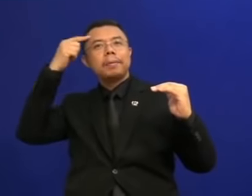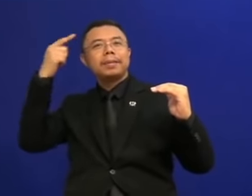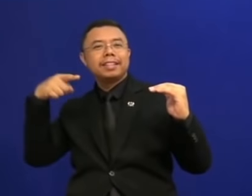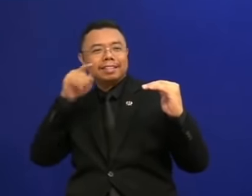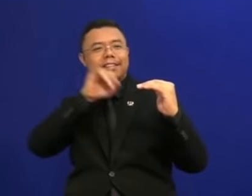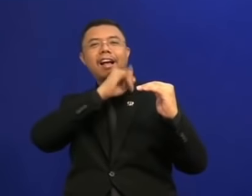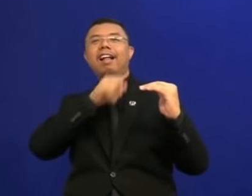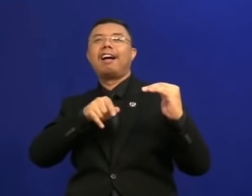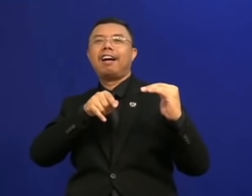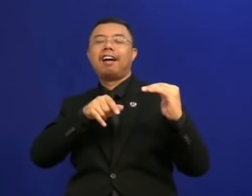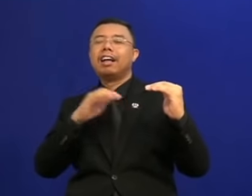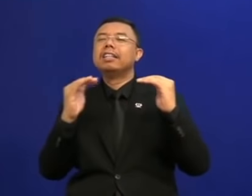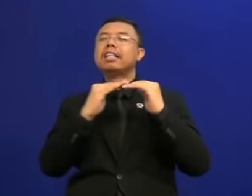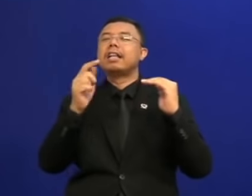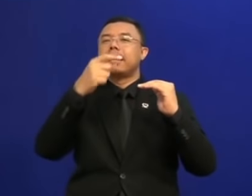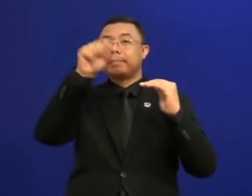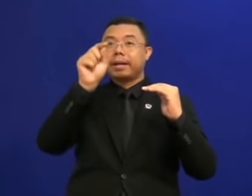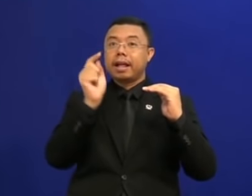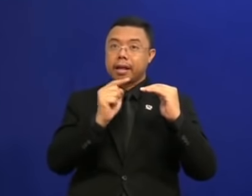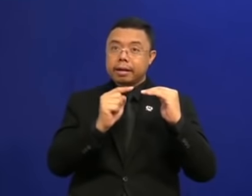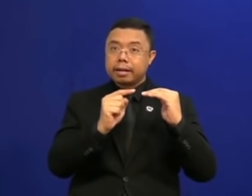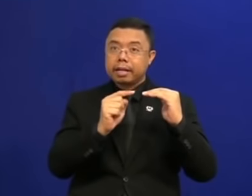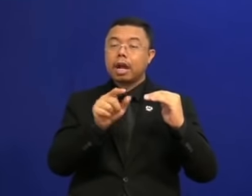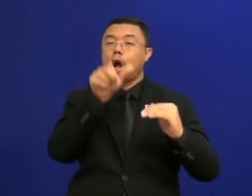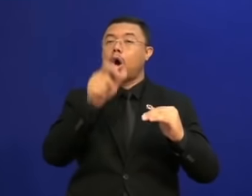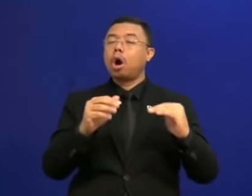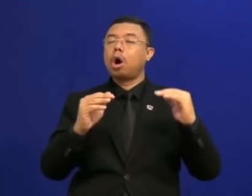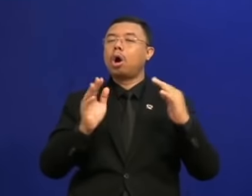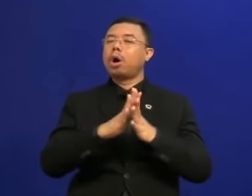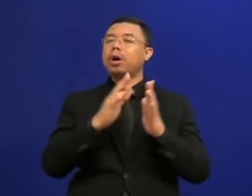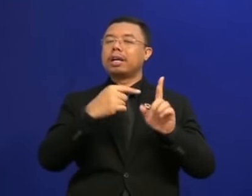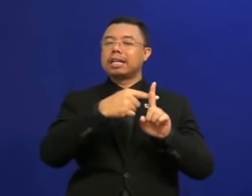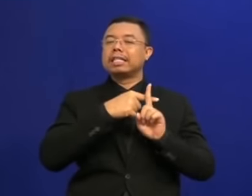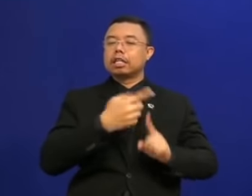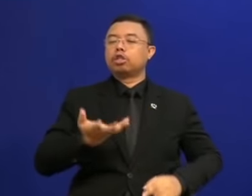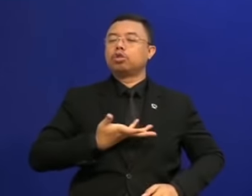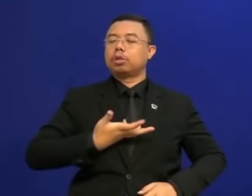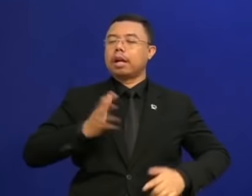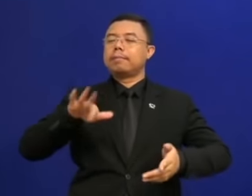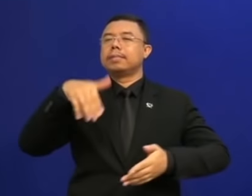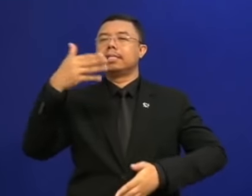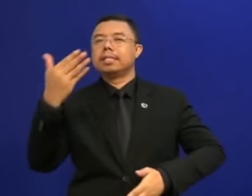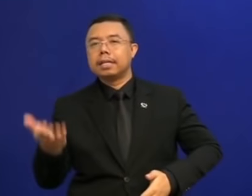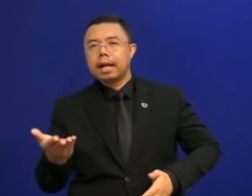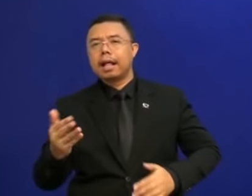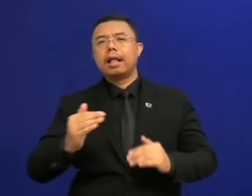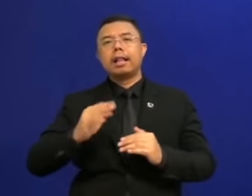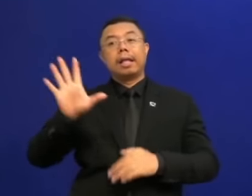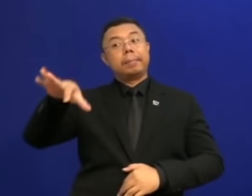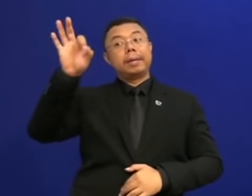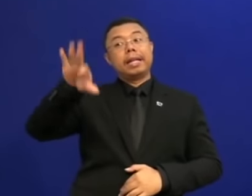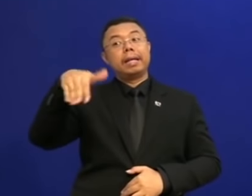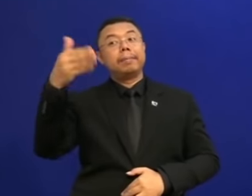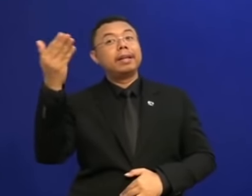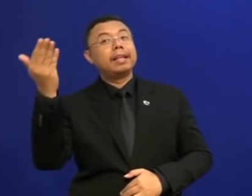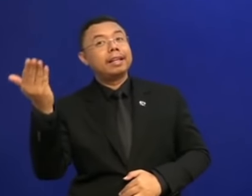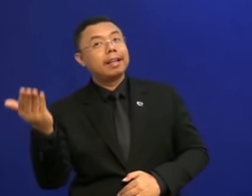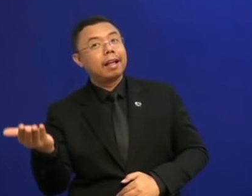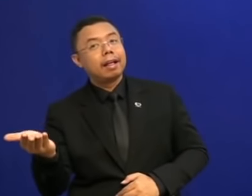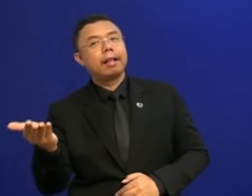yang benar itu orang Kristen senang meninggal dunia. Lebih memilih meninggal